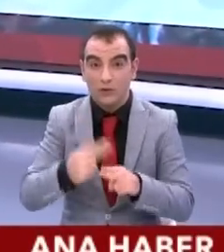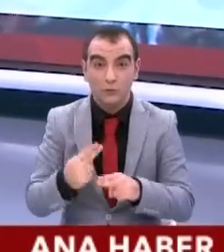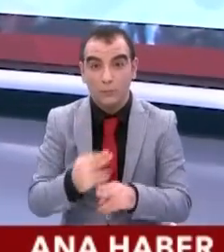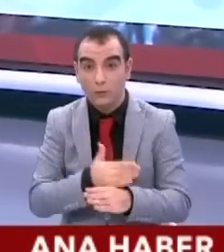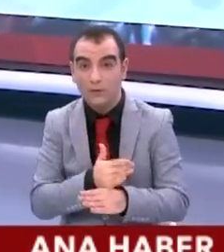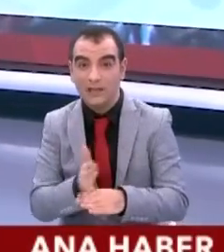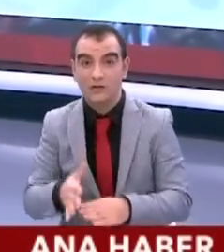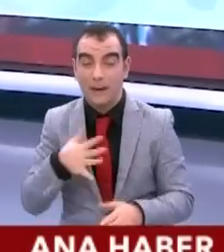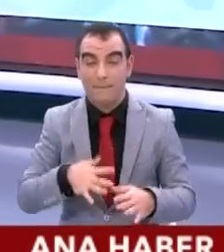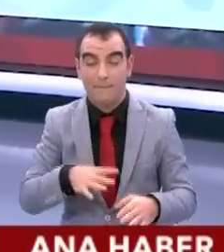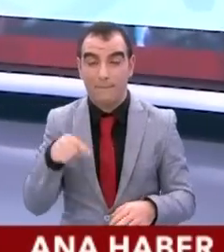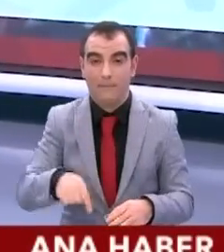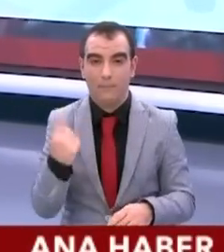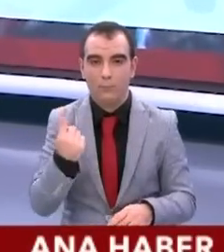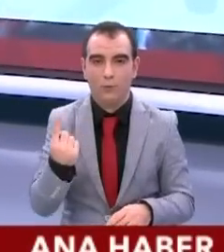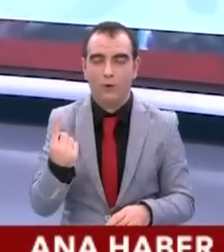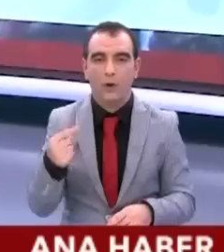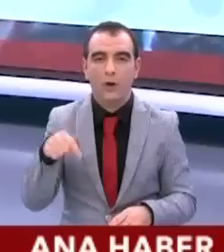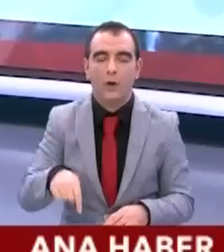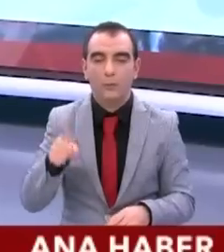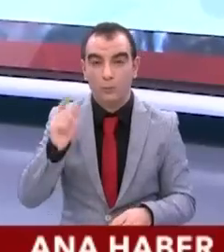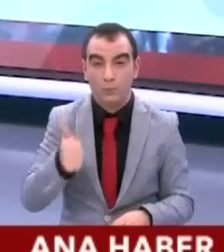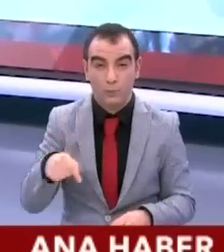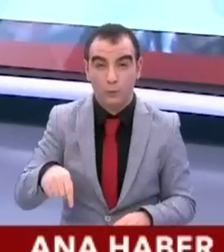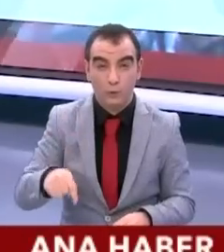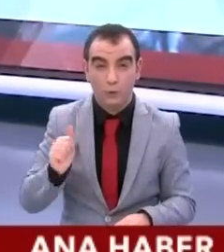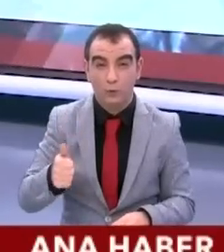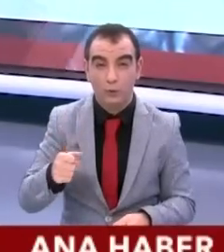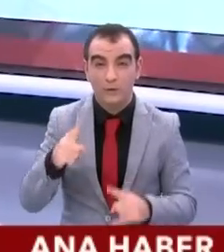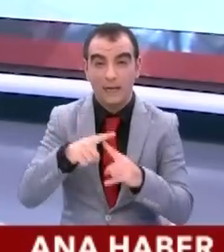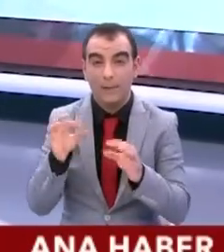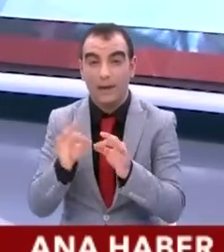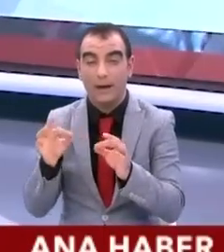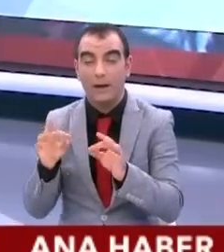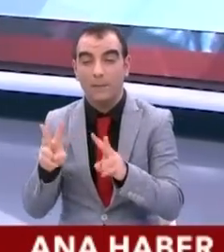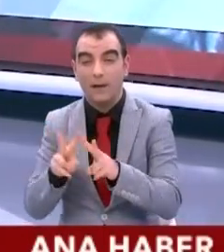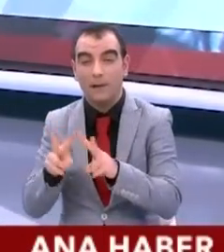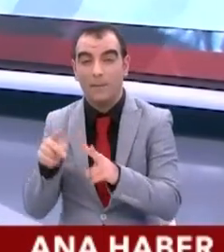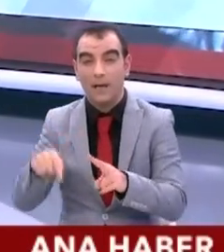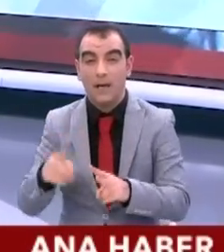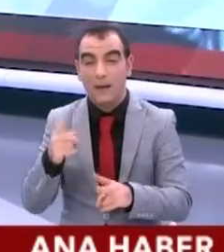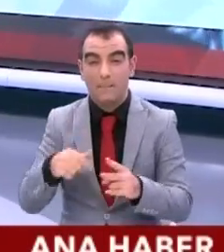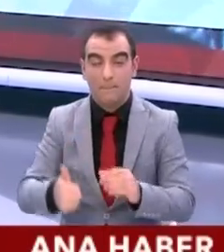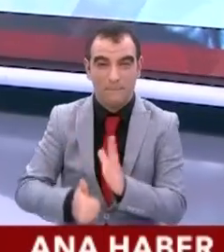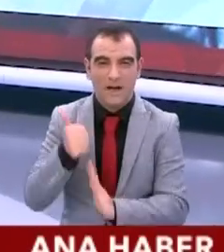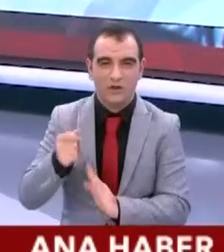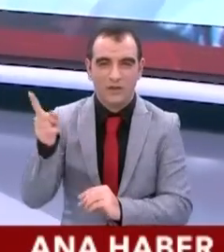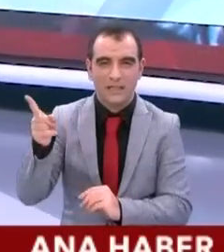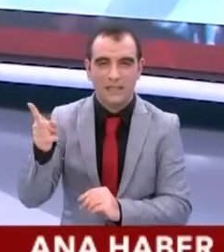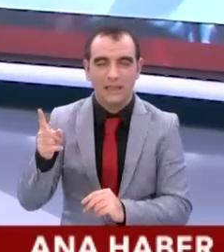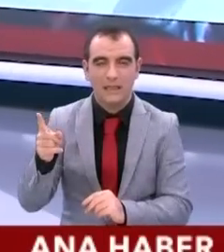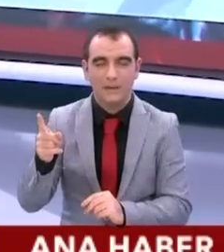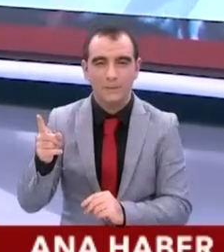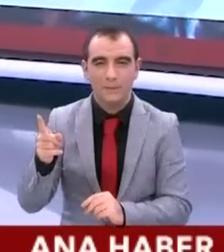meselesi var merak edilen konulardan biri de o bugün ee Türkiye Büyük Millet Meclisi filan ve bütçe Komisyonu Başkanı sayın